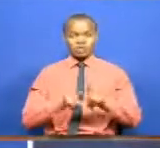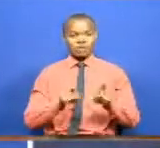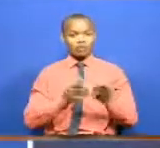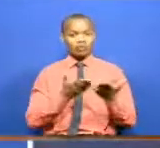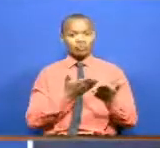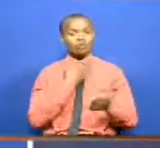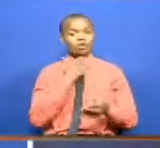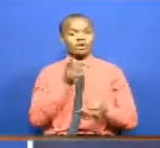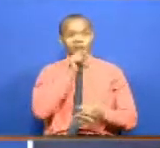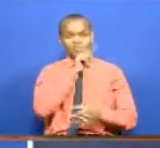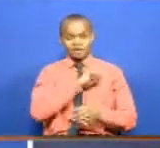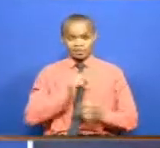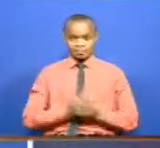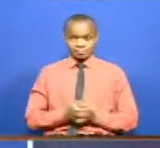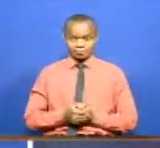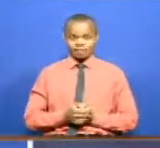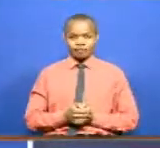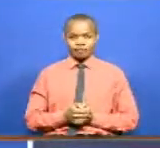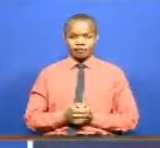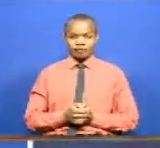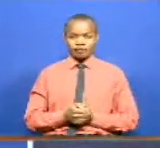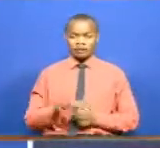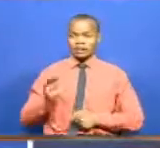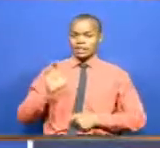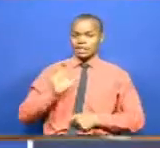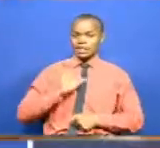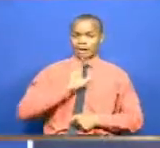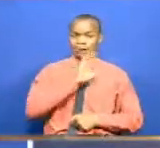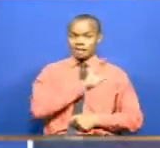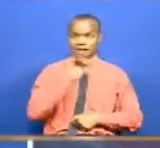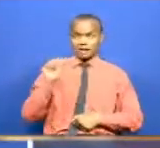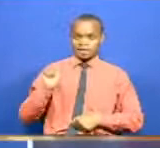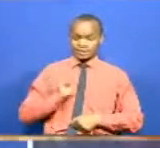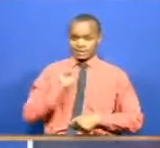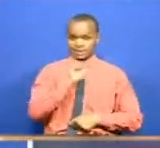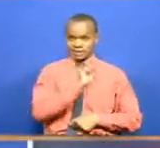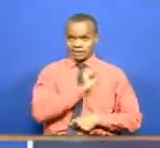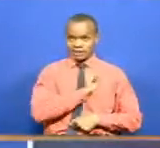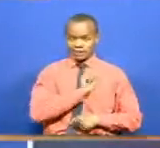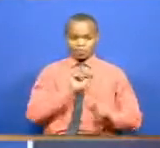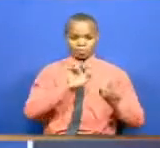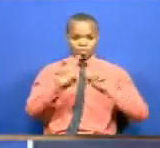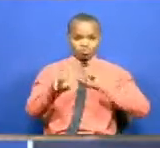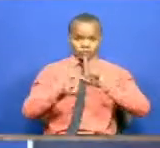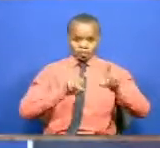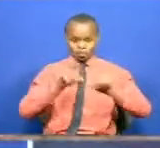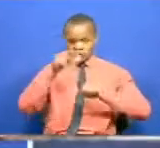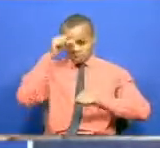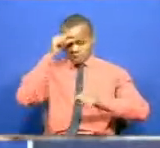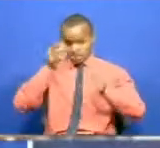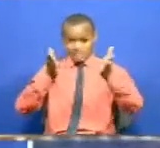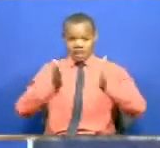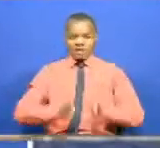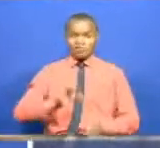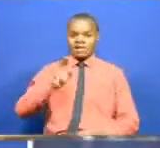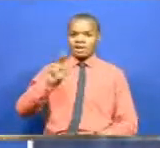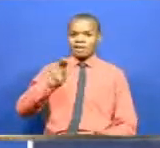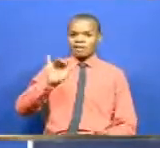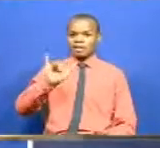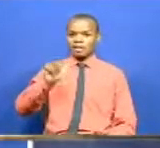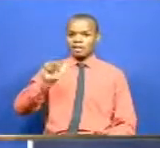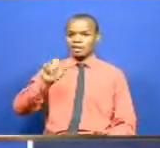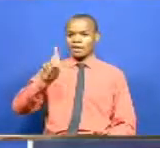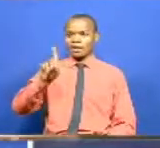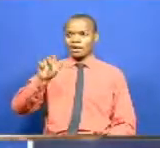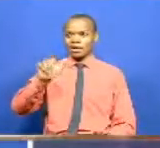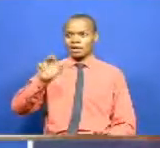up as a county. Wakati huo huo, kamati ya seneti kuhusu uhasibu ilimhoji gavana wa kaunti ya Nyandarua Francis Kimemia kuhusiana